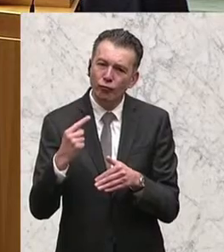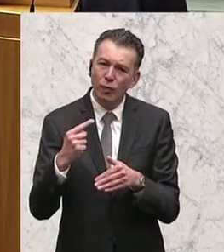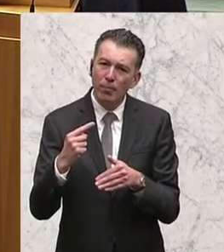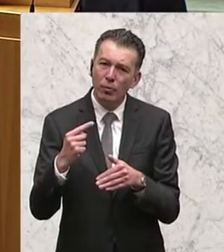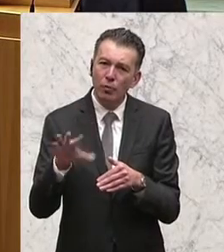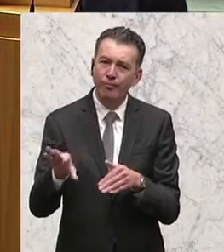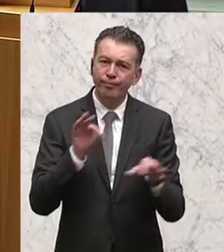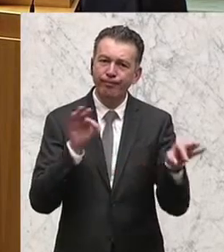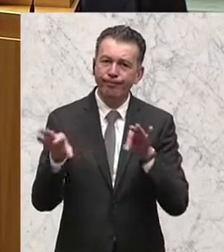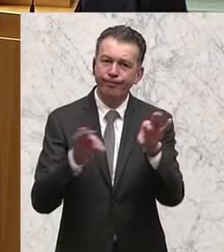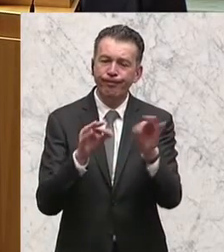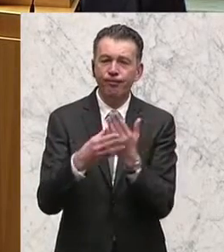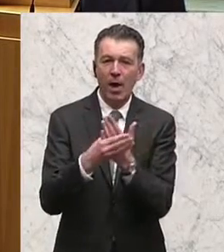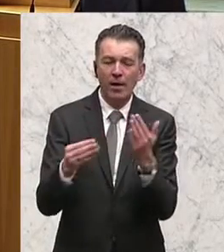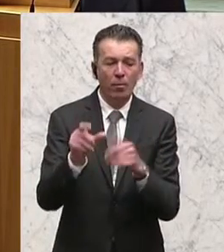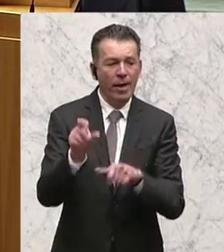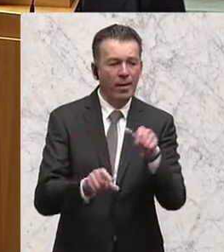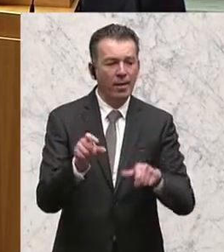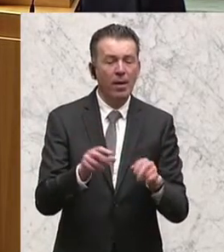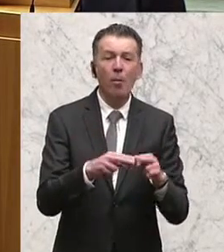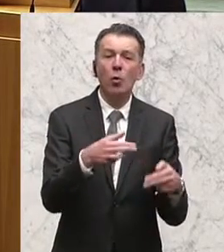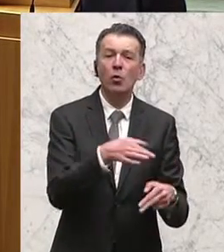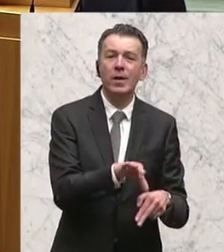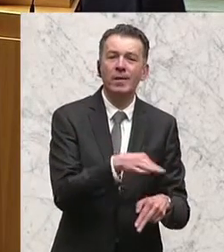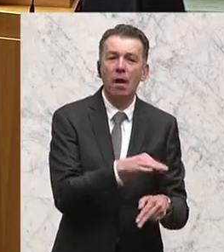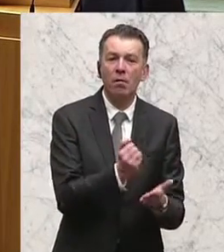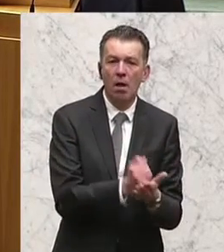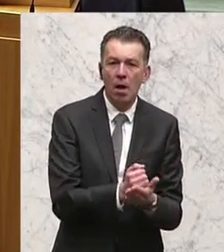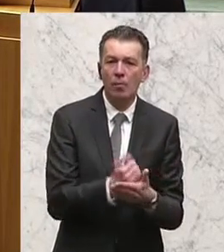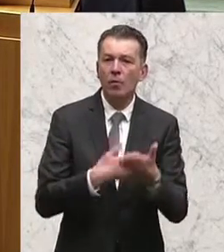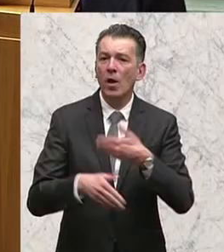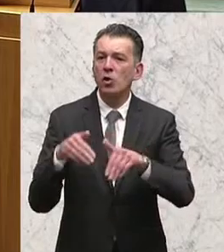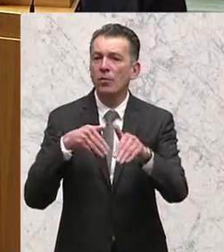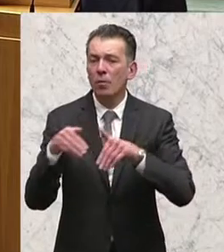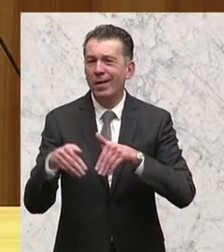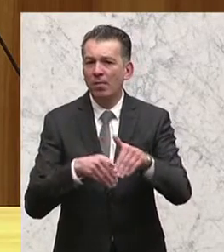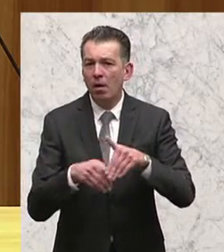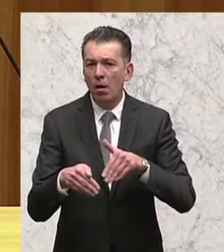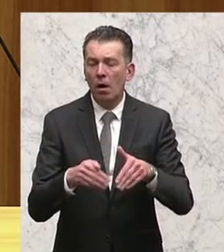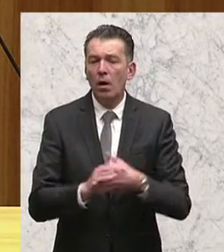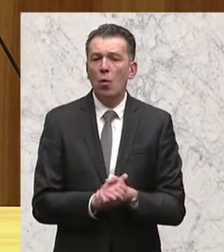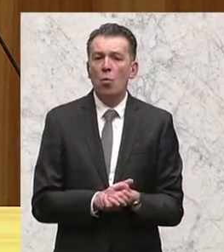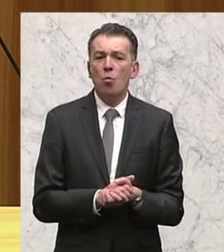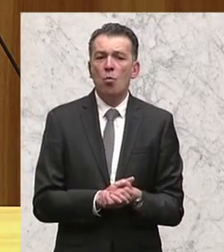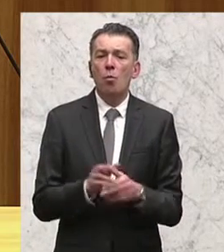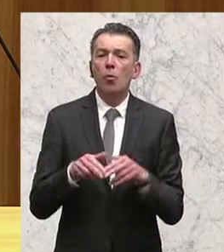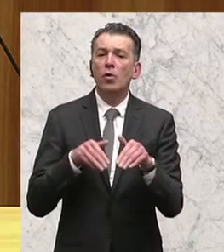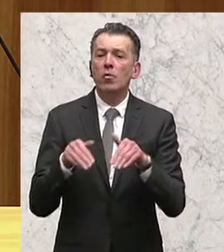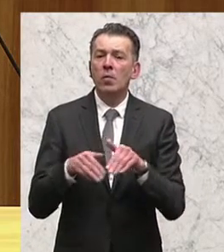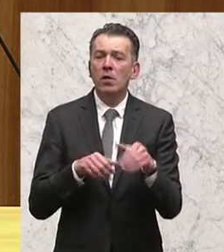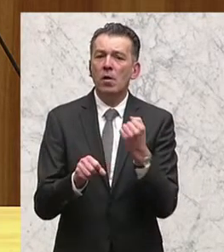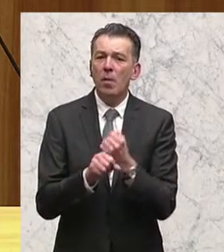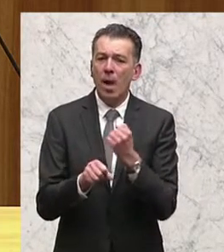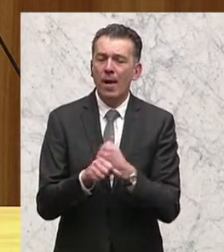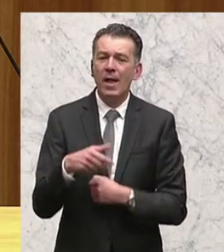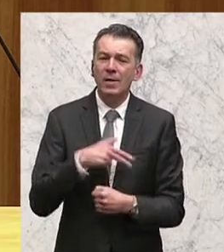zu machen. Also geht es ums Bundeskanzleramt, um Wirtschaftsministerium, um das Bundesministerium für